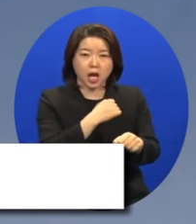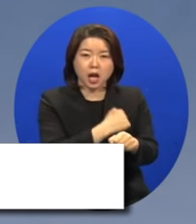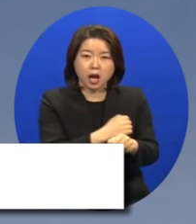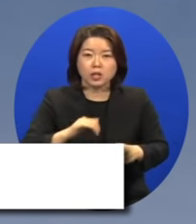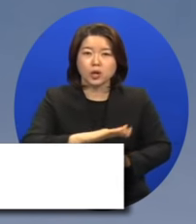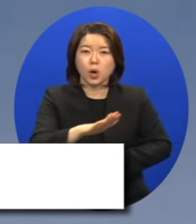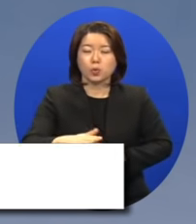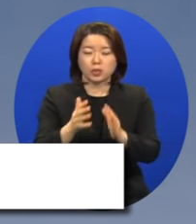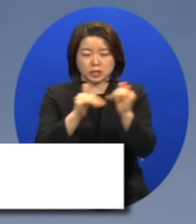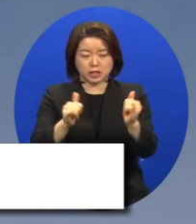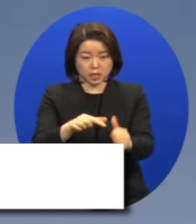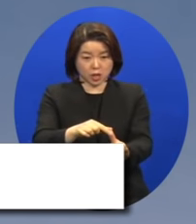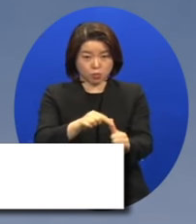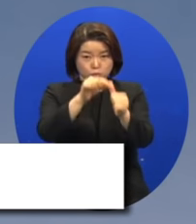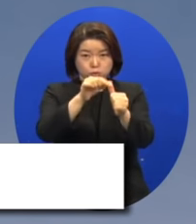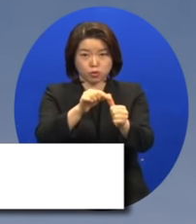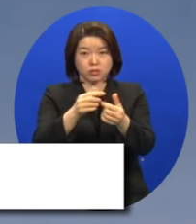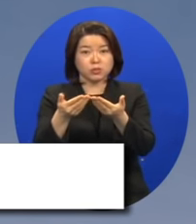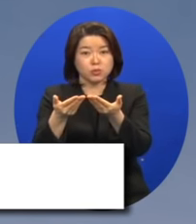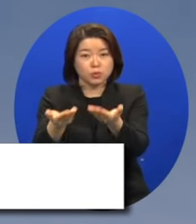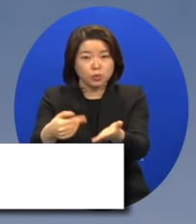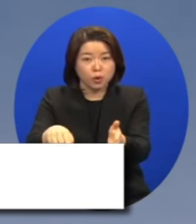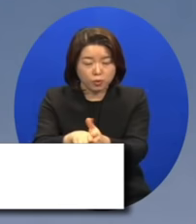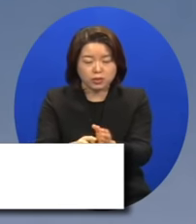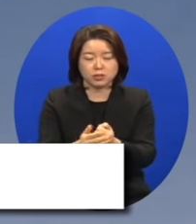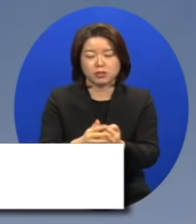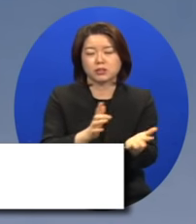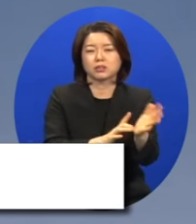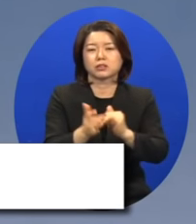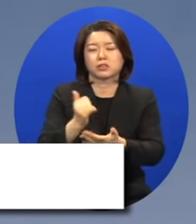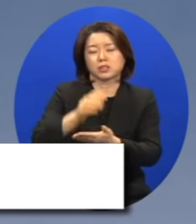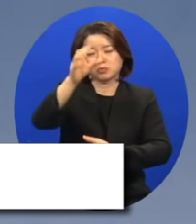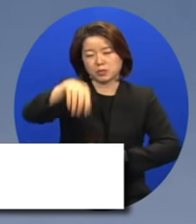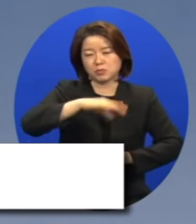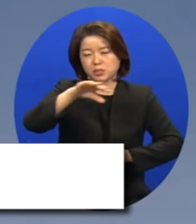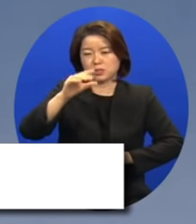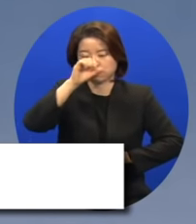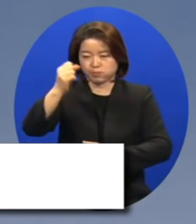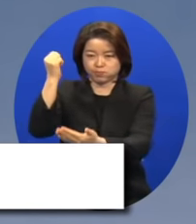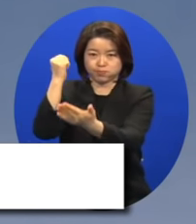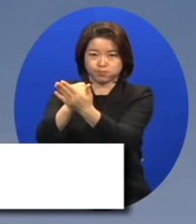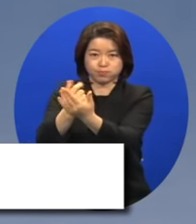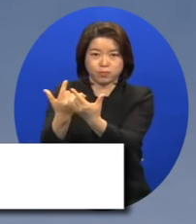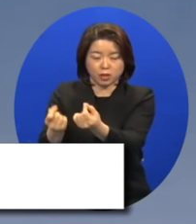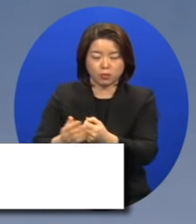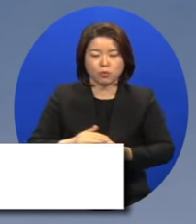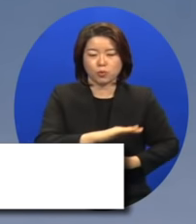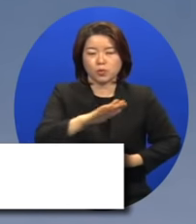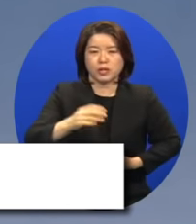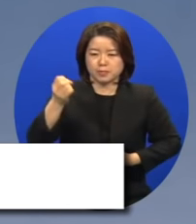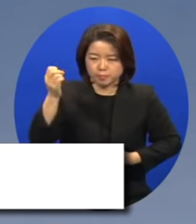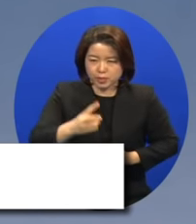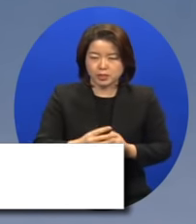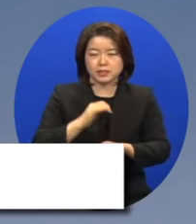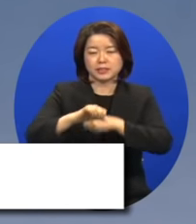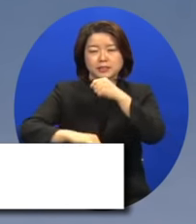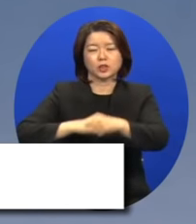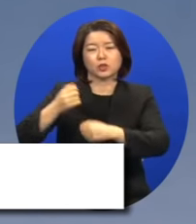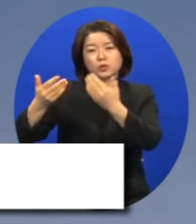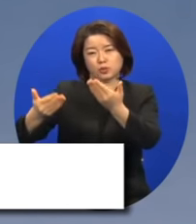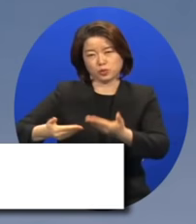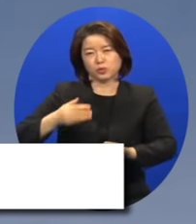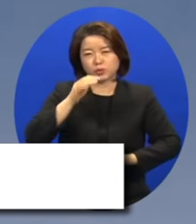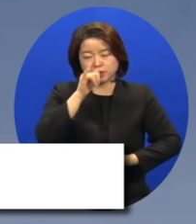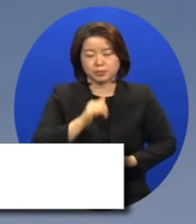자유를잃고 악마의노예로살던사람들을구원하기위해예수님을십자가에못박으셨고,우리에게다시 자유를주셨습니다.